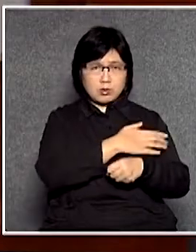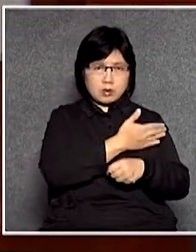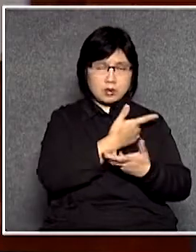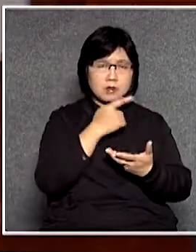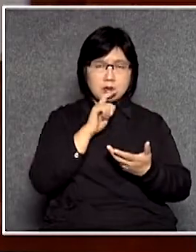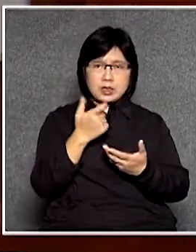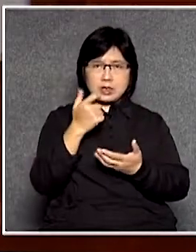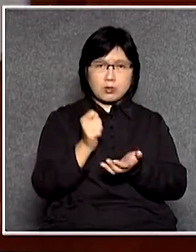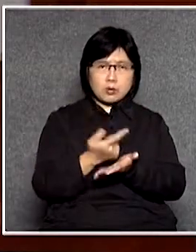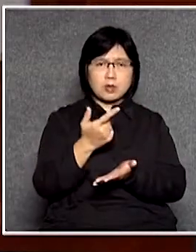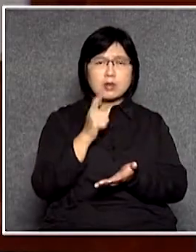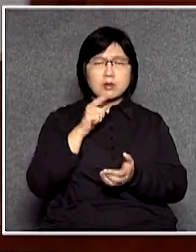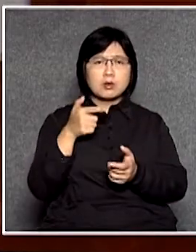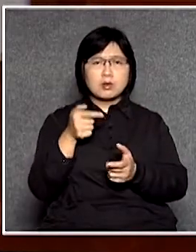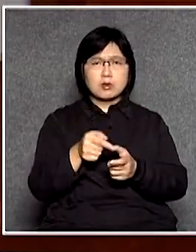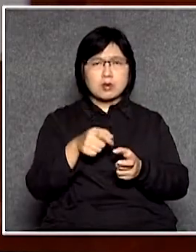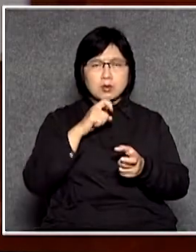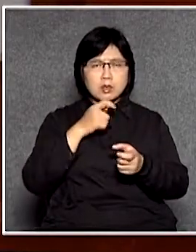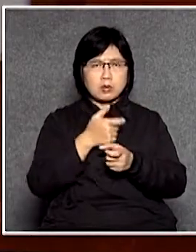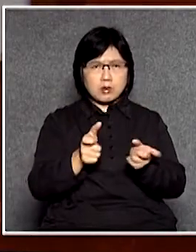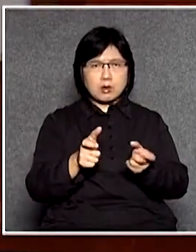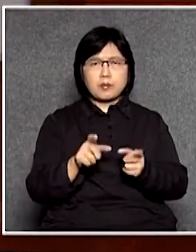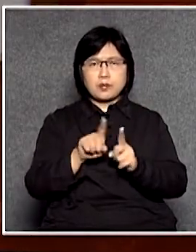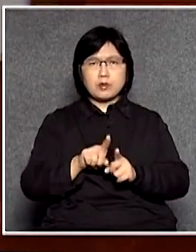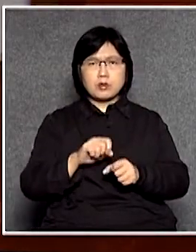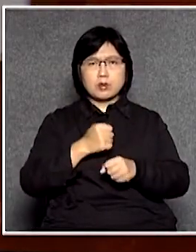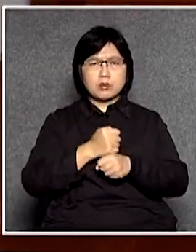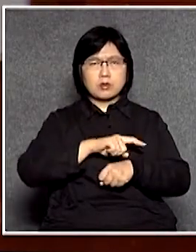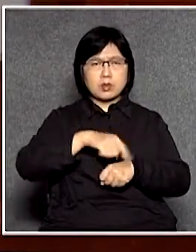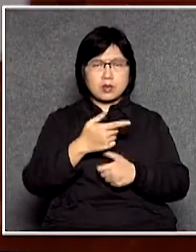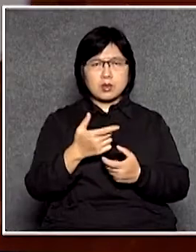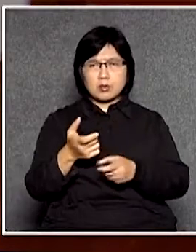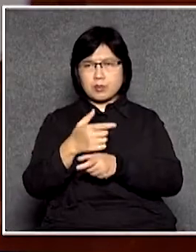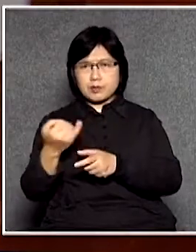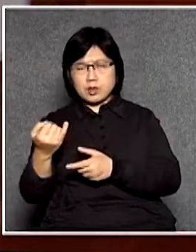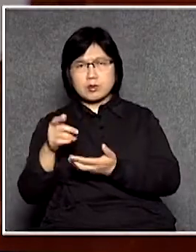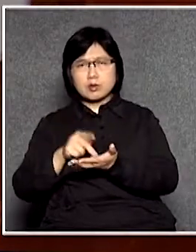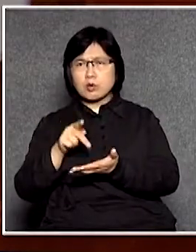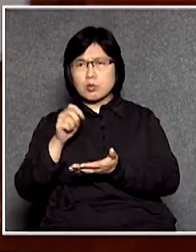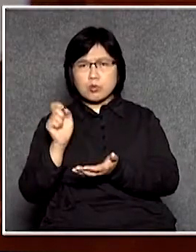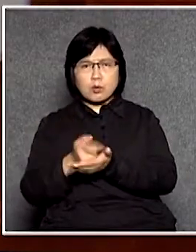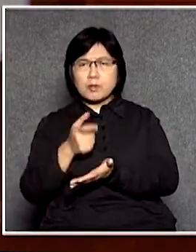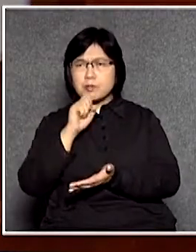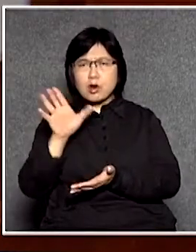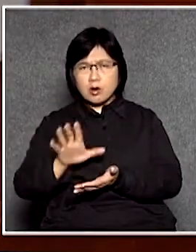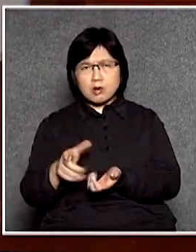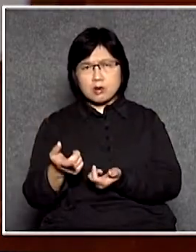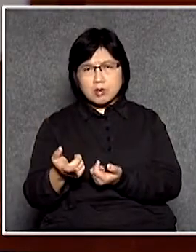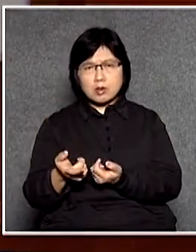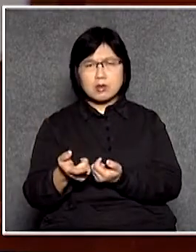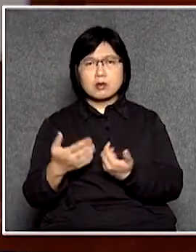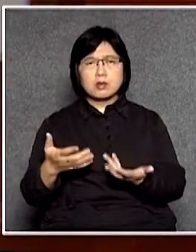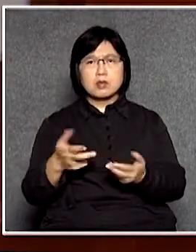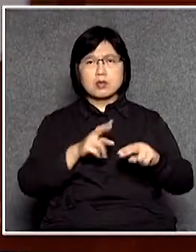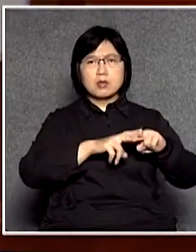高，或者有最低工資標準工時就營商環境不行了，租金貴你不說，是不是？現在大